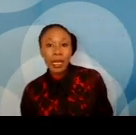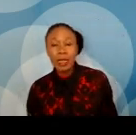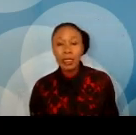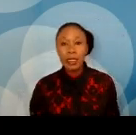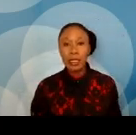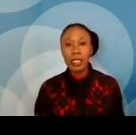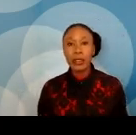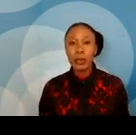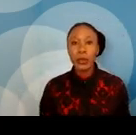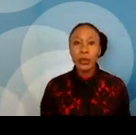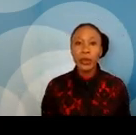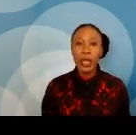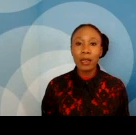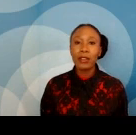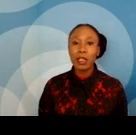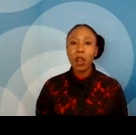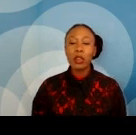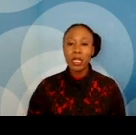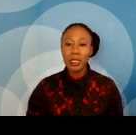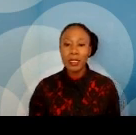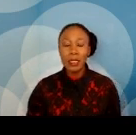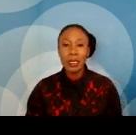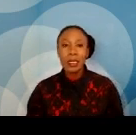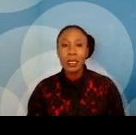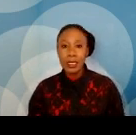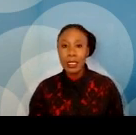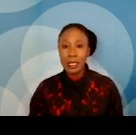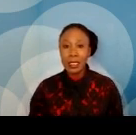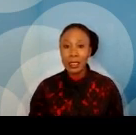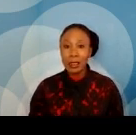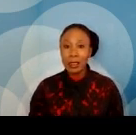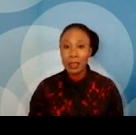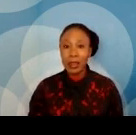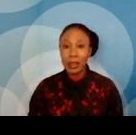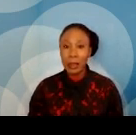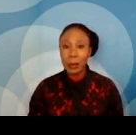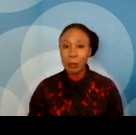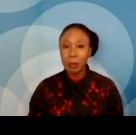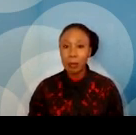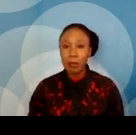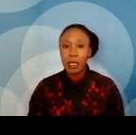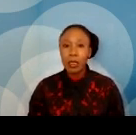Mm. Och det här, det är ju självklart att det är